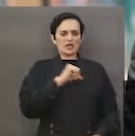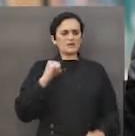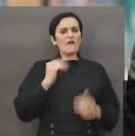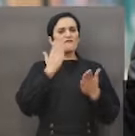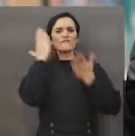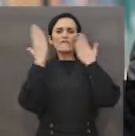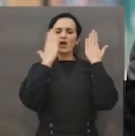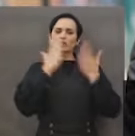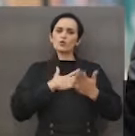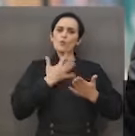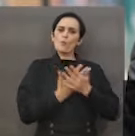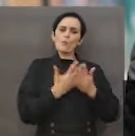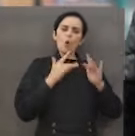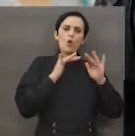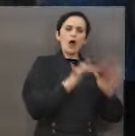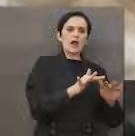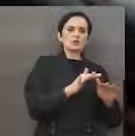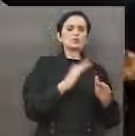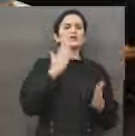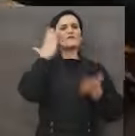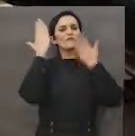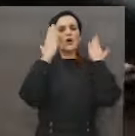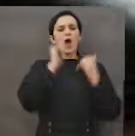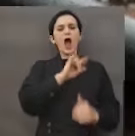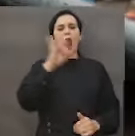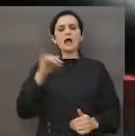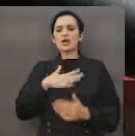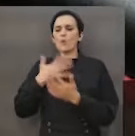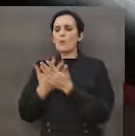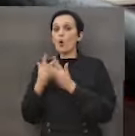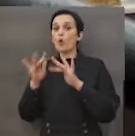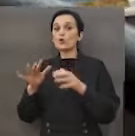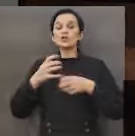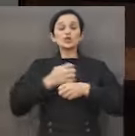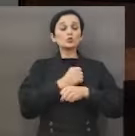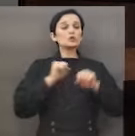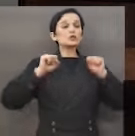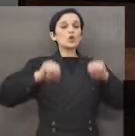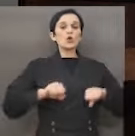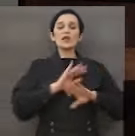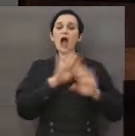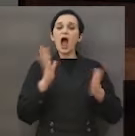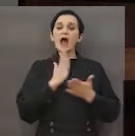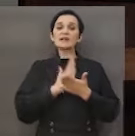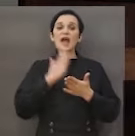ყველაფერს თავად. ვერთობოდი მოხალისებრივ აქტივობებში, ვერთობოდი არამოხალისებრივ აქტივობებში.